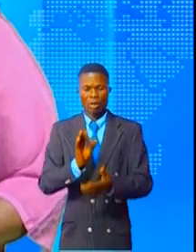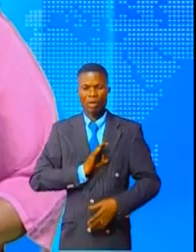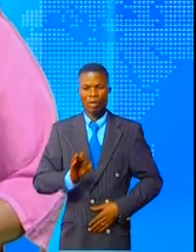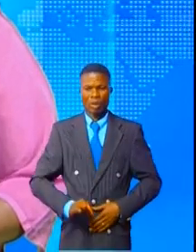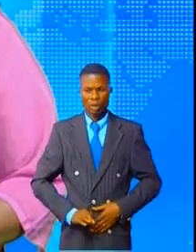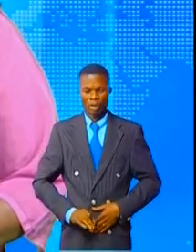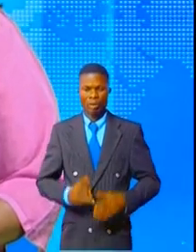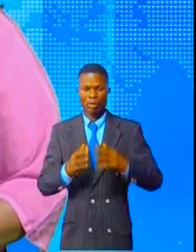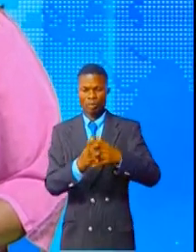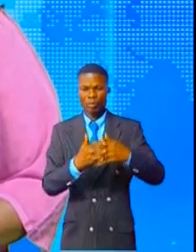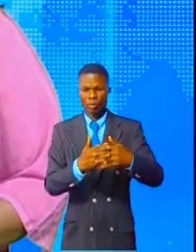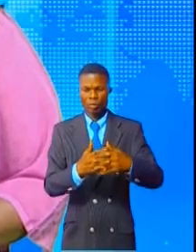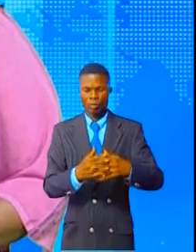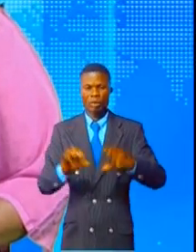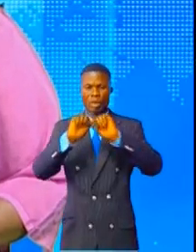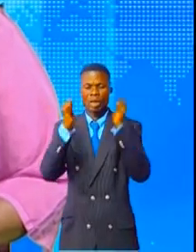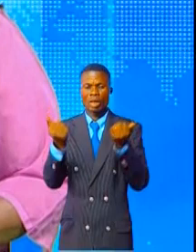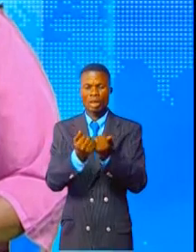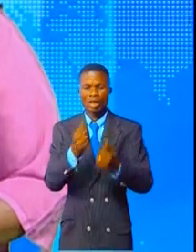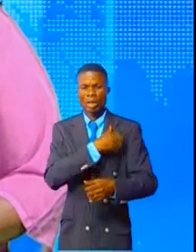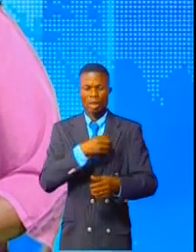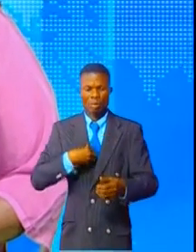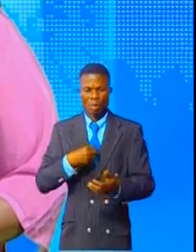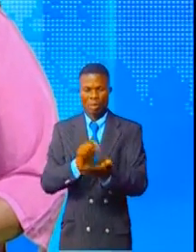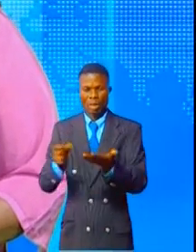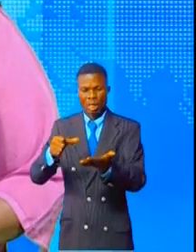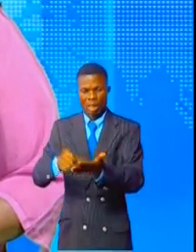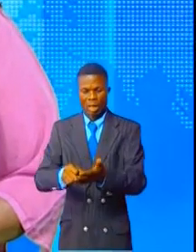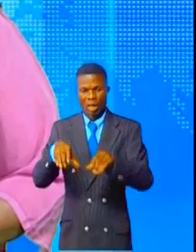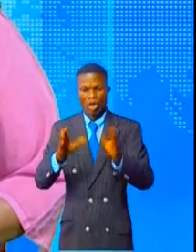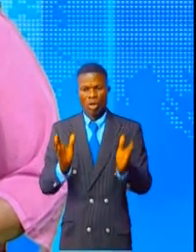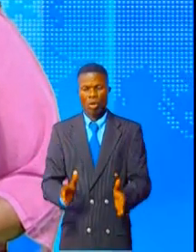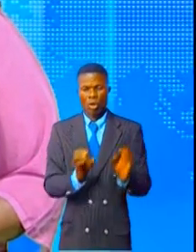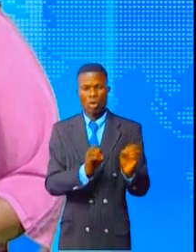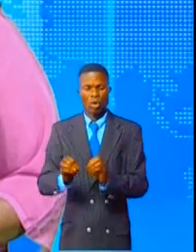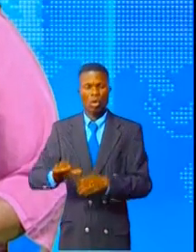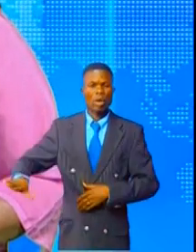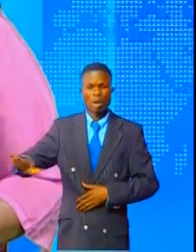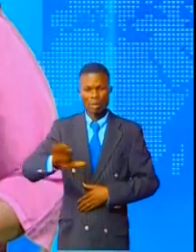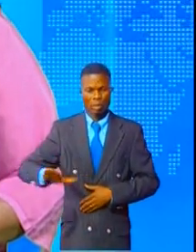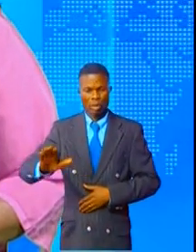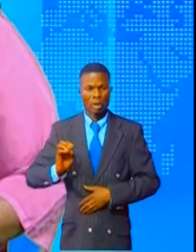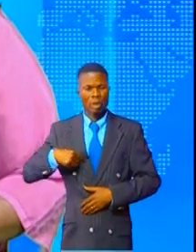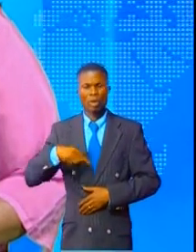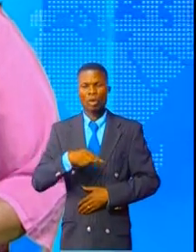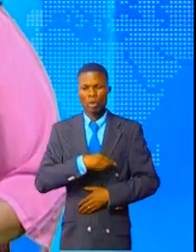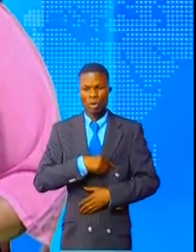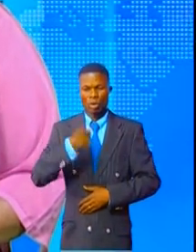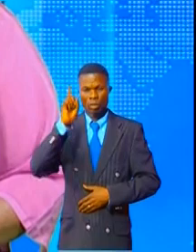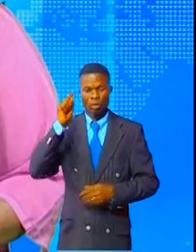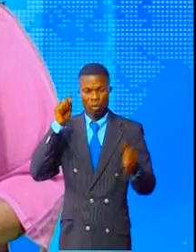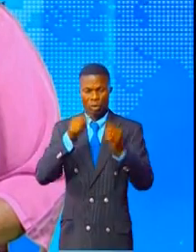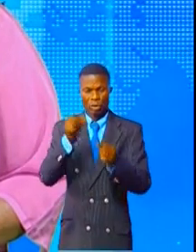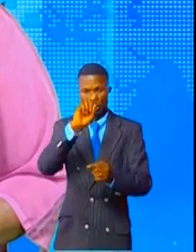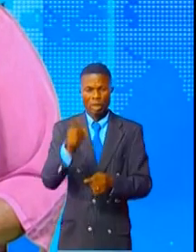partenariat avec l'association des femmes des lettres congolaise felco organisées sur toute l'étendue de la rdc du 1er au